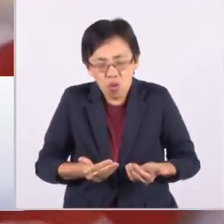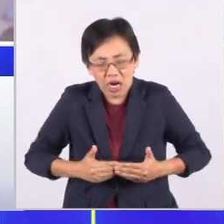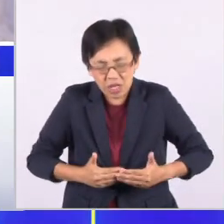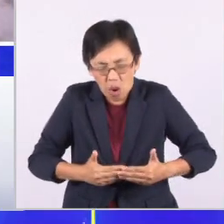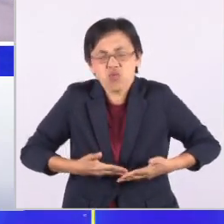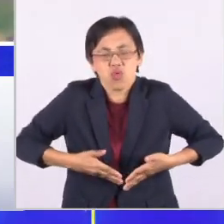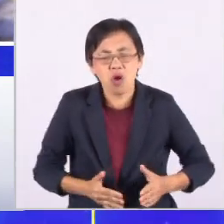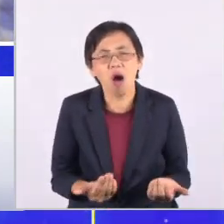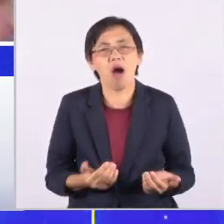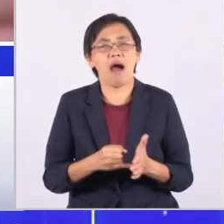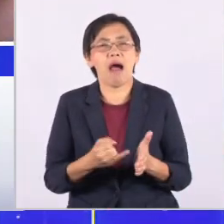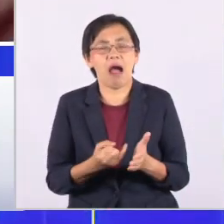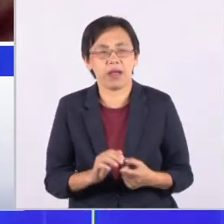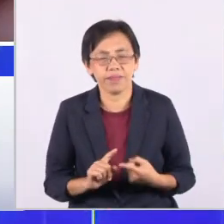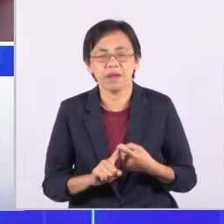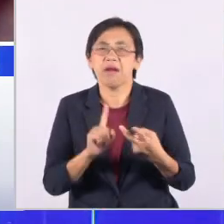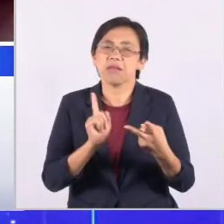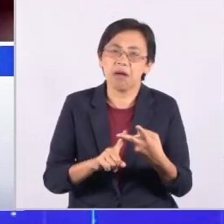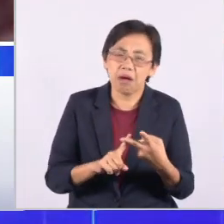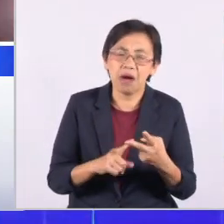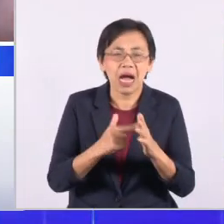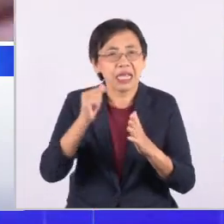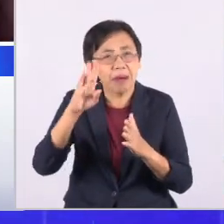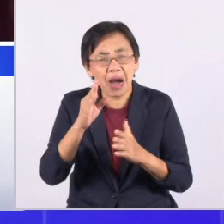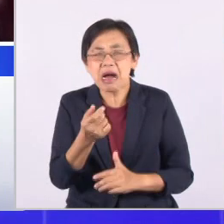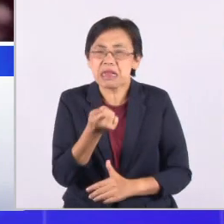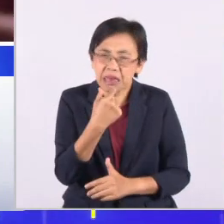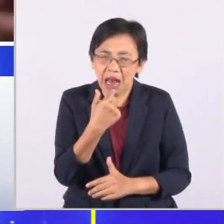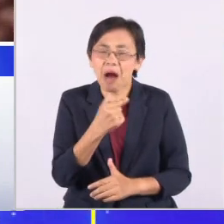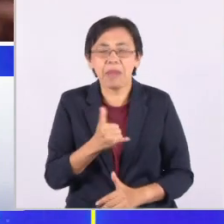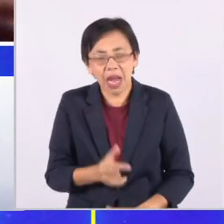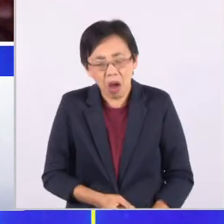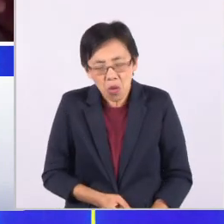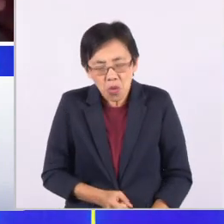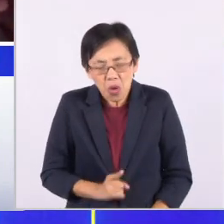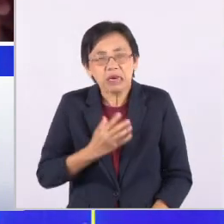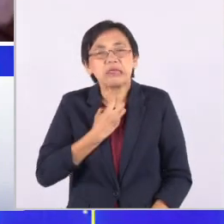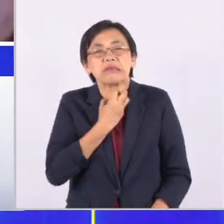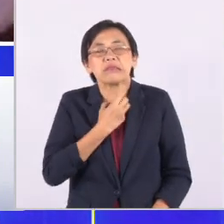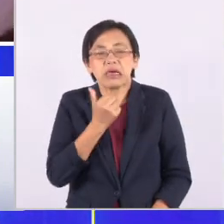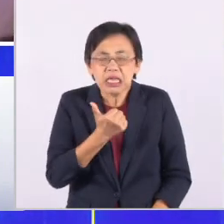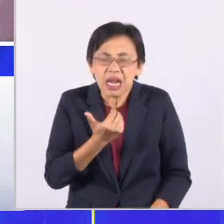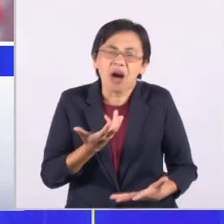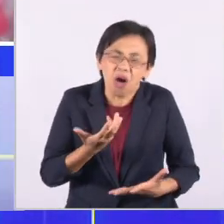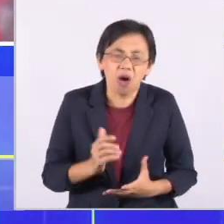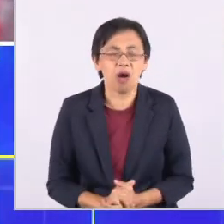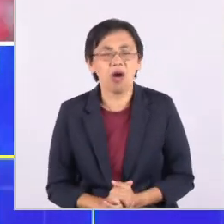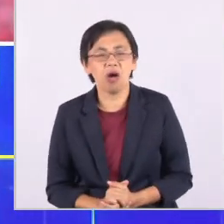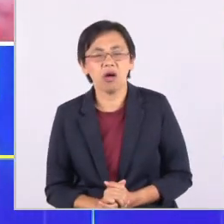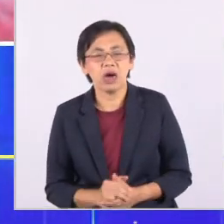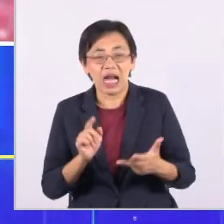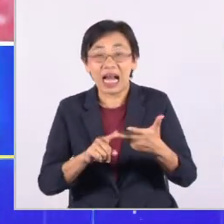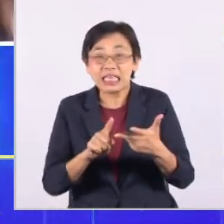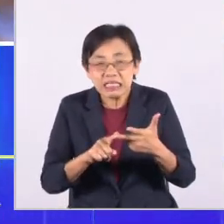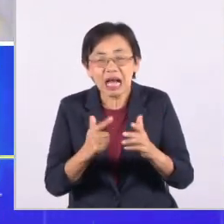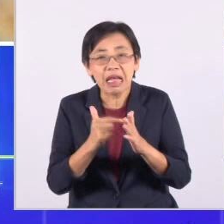ง่ายจะได้รู้สึกมีอารมณ์ทางเพศจะได้ปึ๋งปั๋งว่าอย่างนั้นนี่มาถึงขั้นรักษาเบาหวานกัน